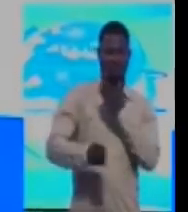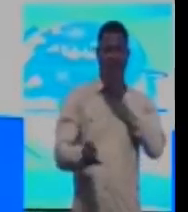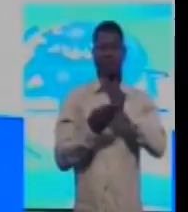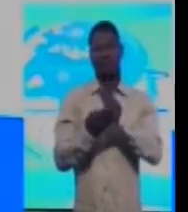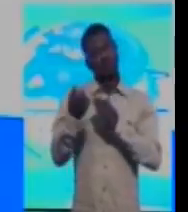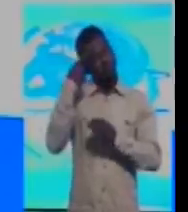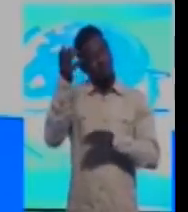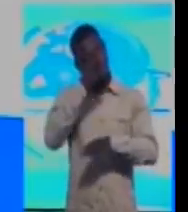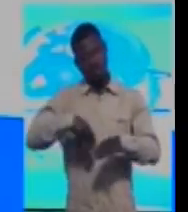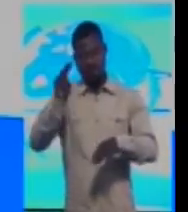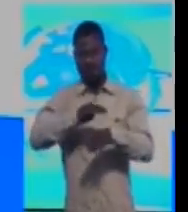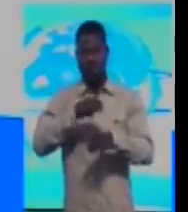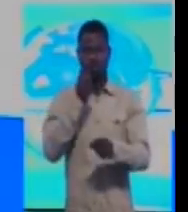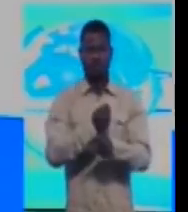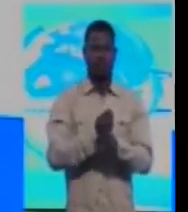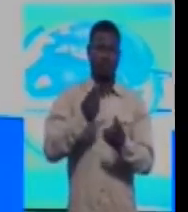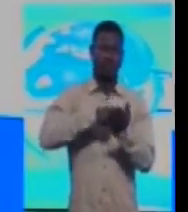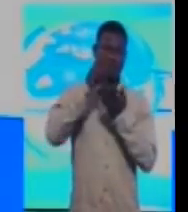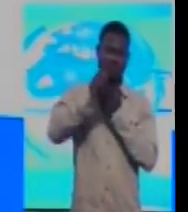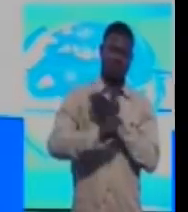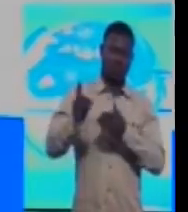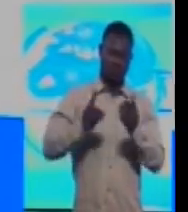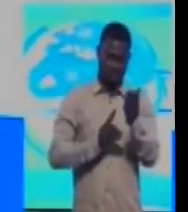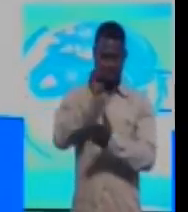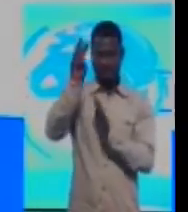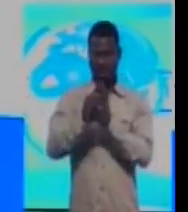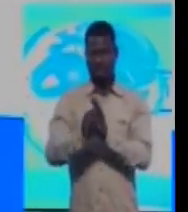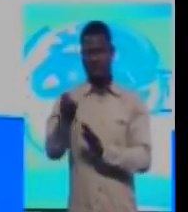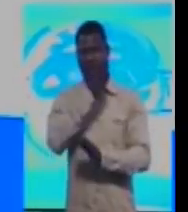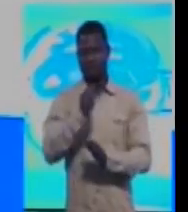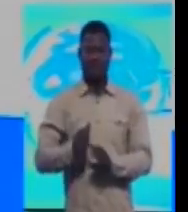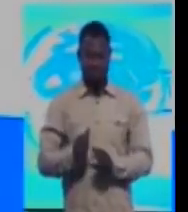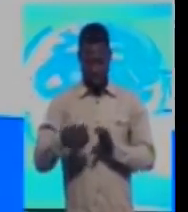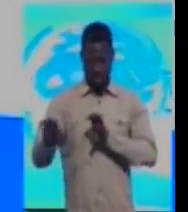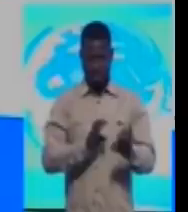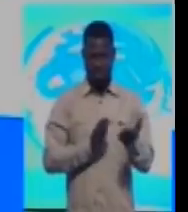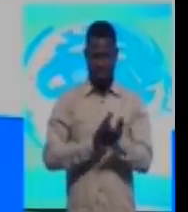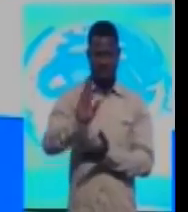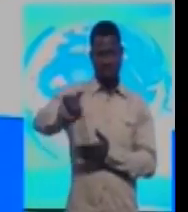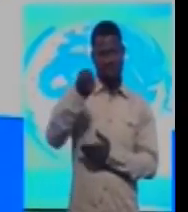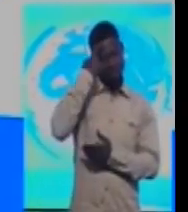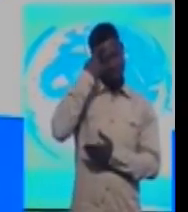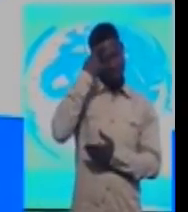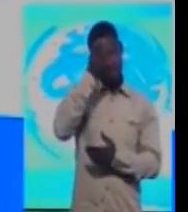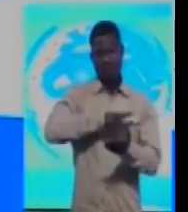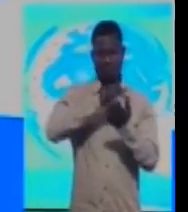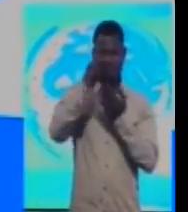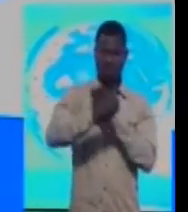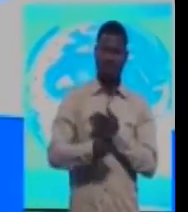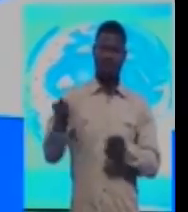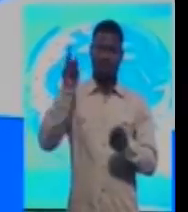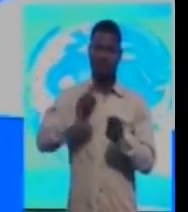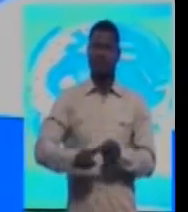œuvre des projets de développement. C'est le leitmotiv qui a guidé la mise en place par le gouvernement d'un projet à hauteur